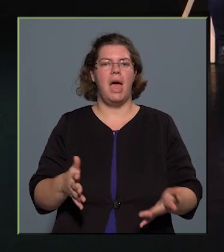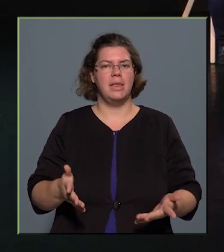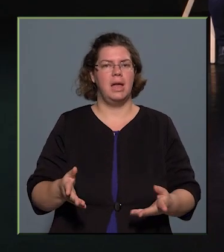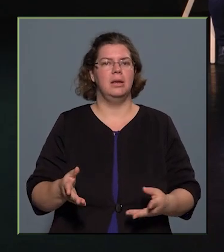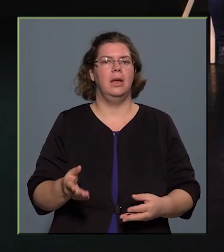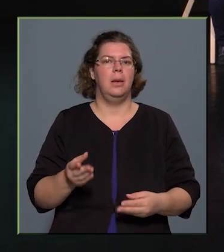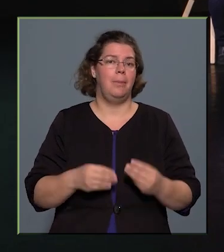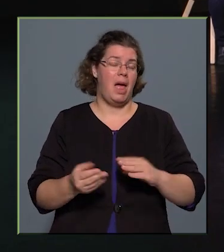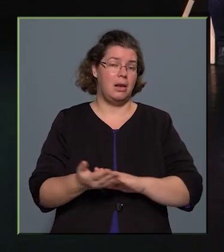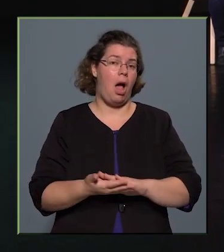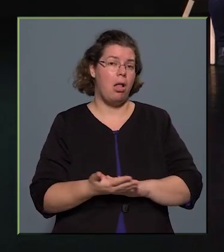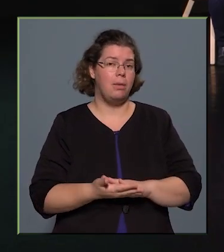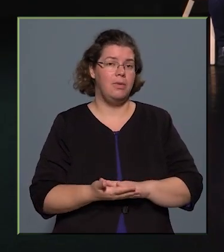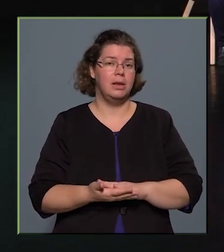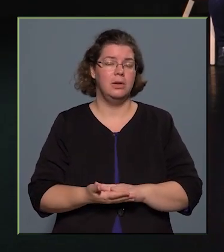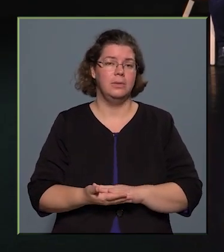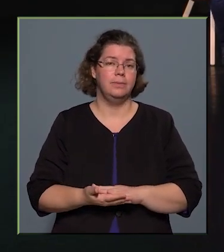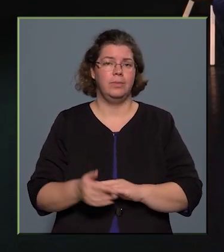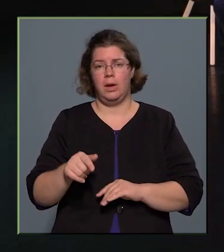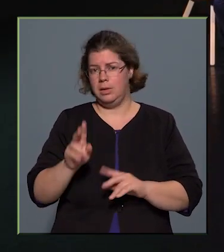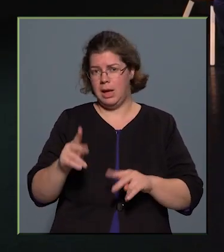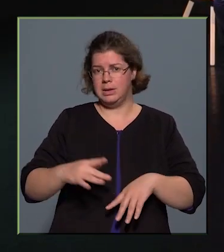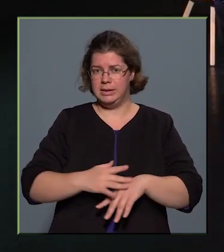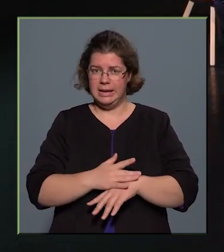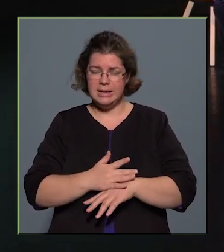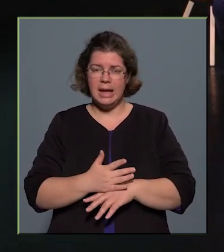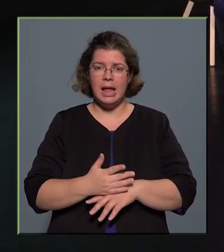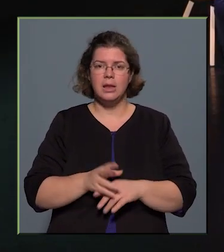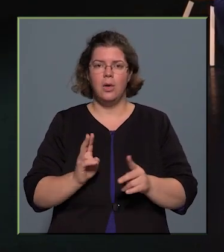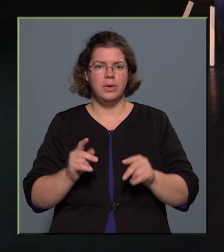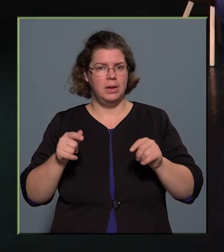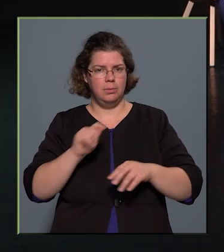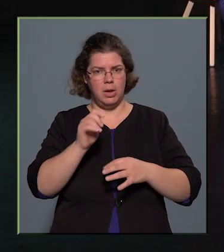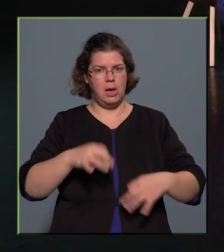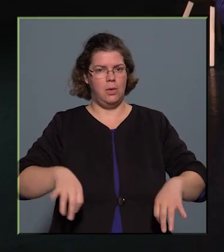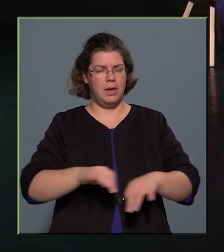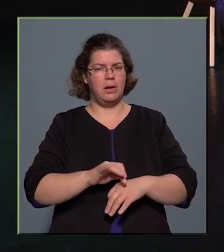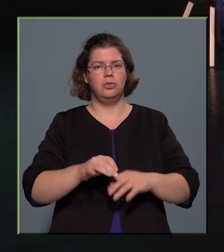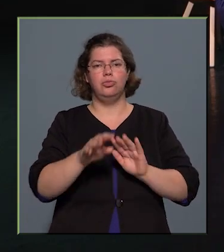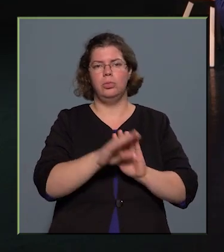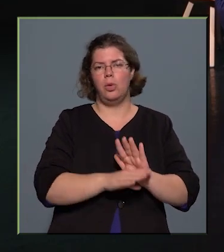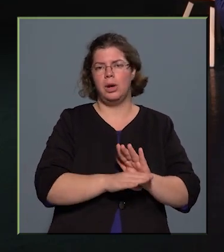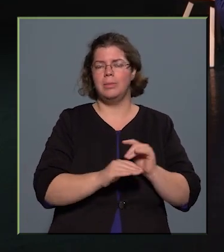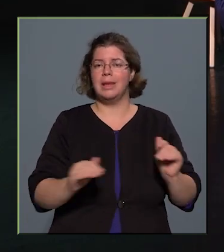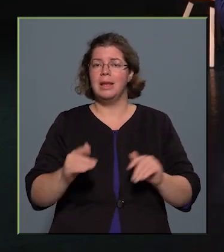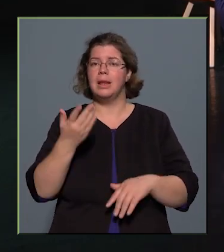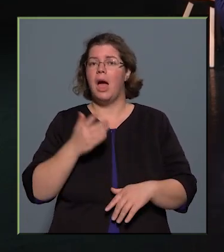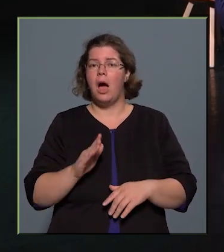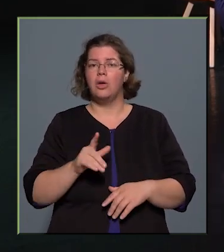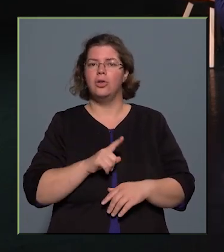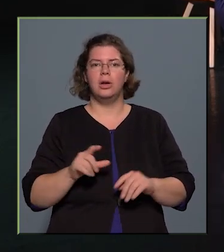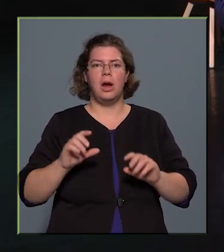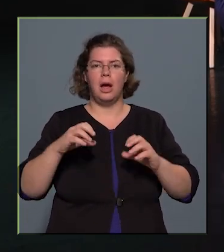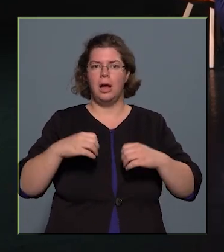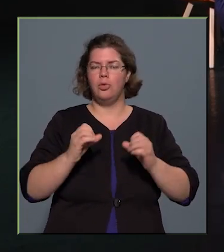a helyzet? Hiszen alapvetően azt lehet érzékelni, hogy ugye itt Magyarországon is programszinten, de ha csak rá